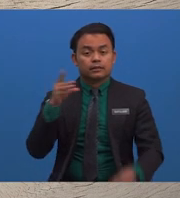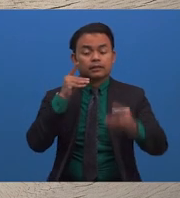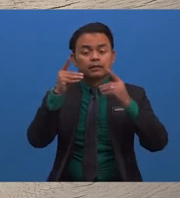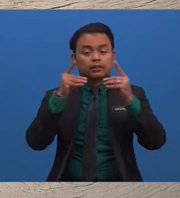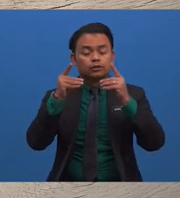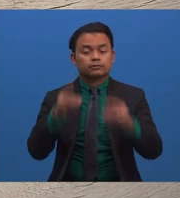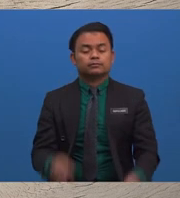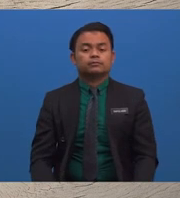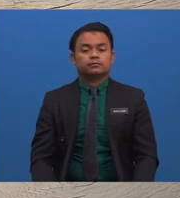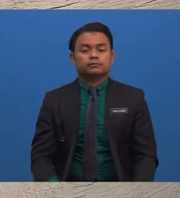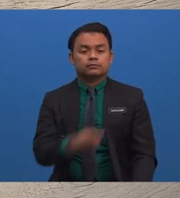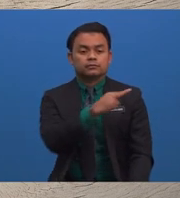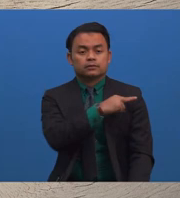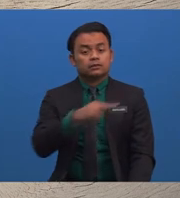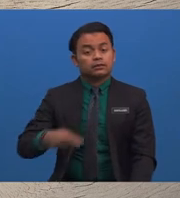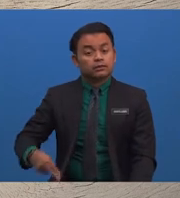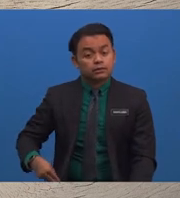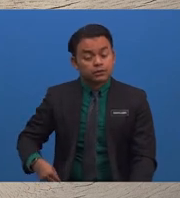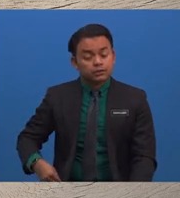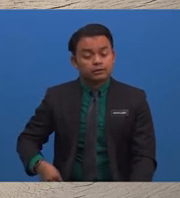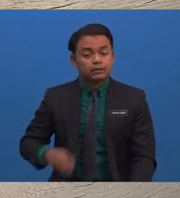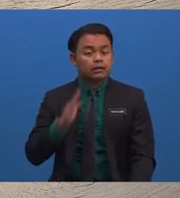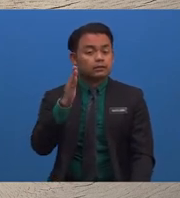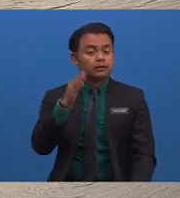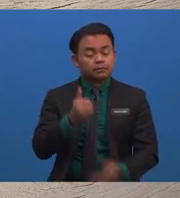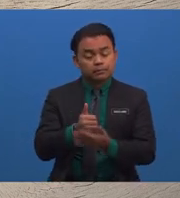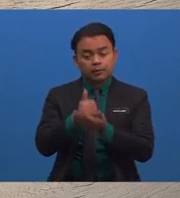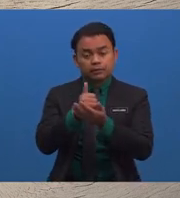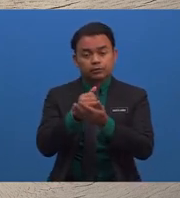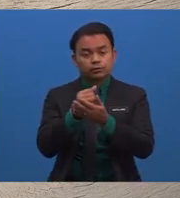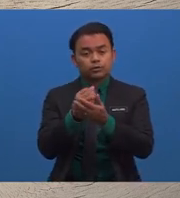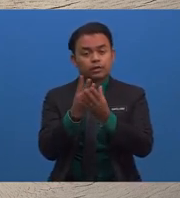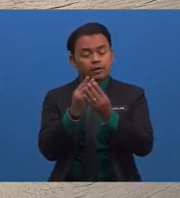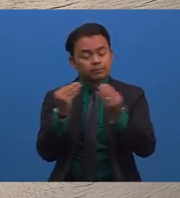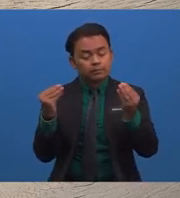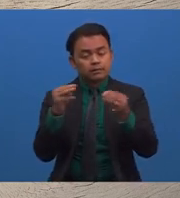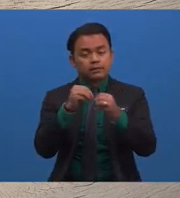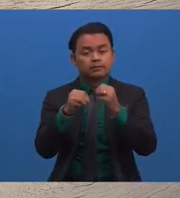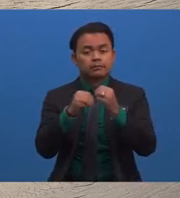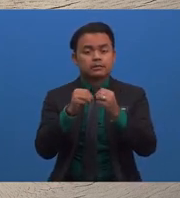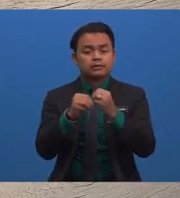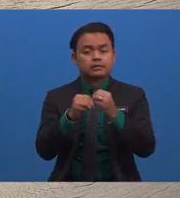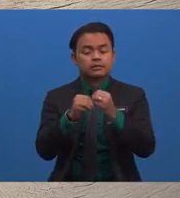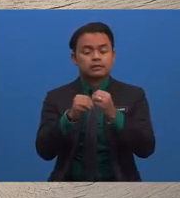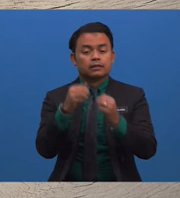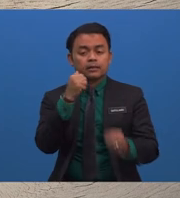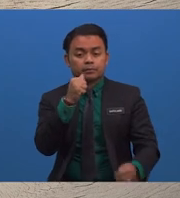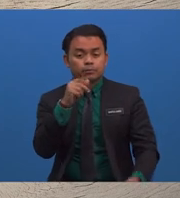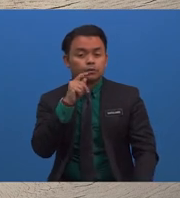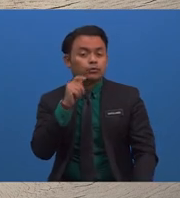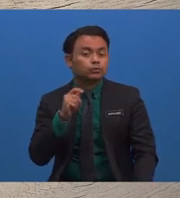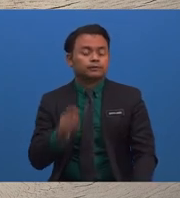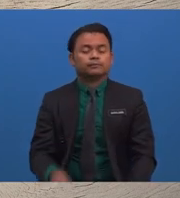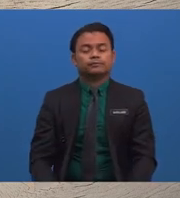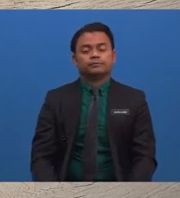Raja Sura akan membantu menyelesaikan masalah Mak Tua. Raja